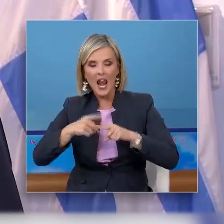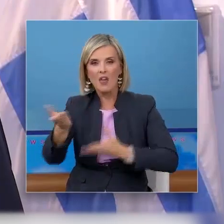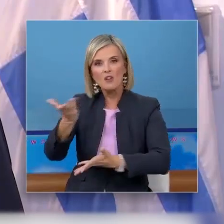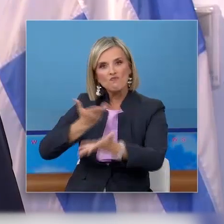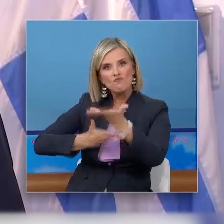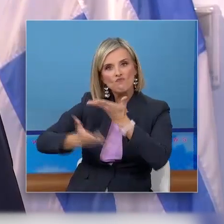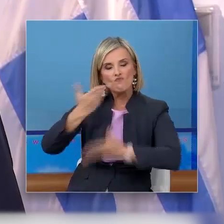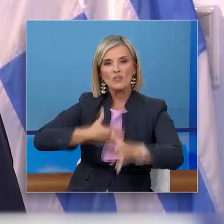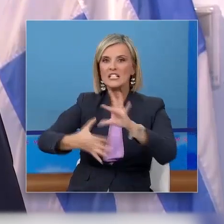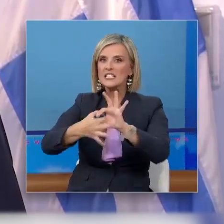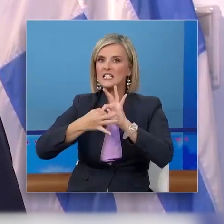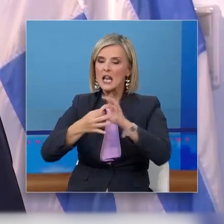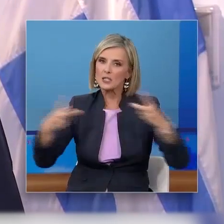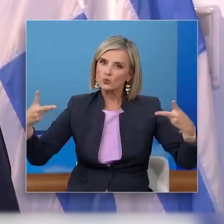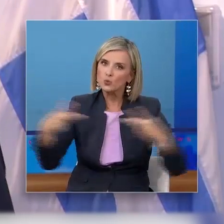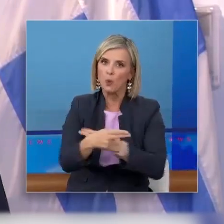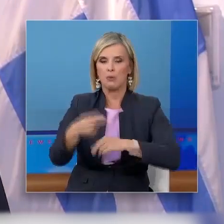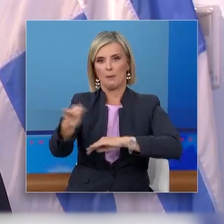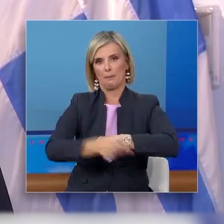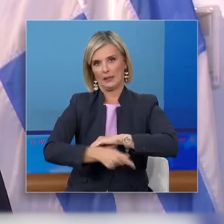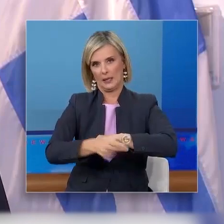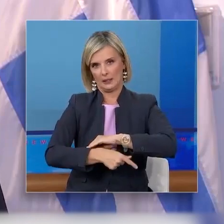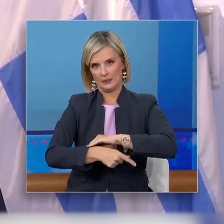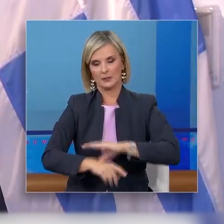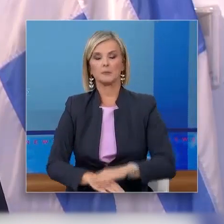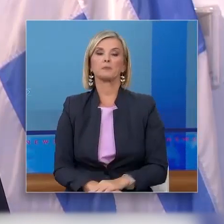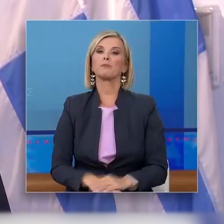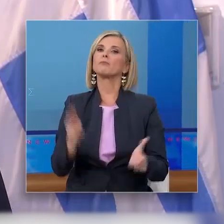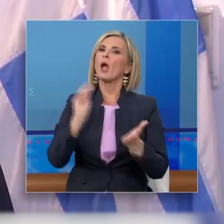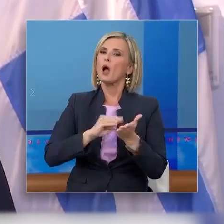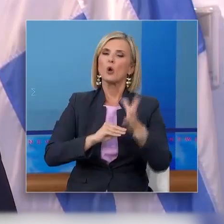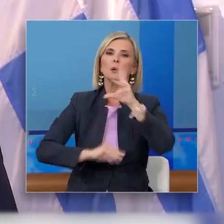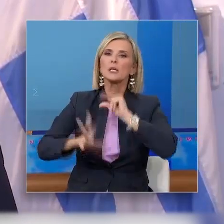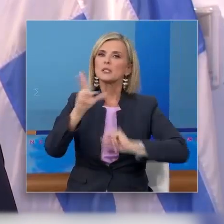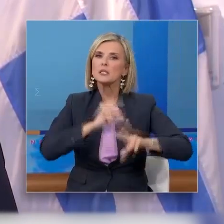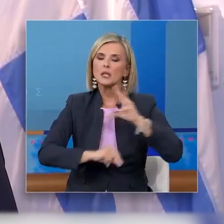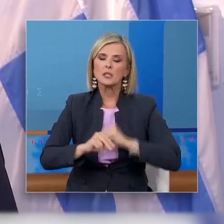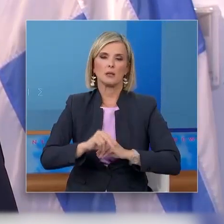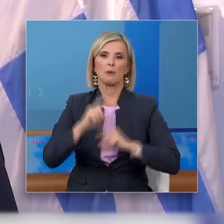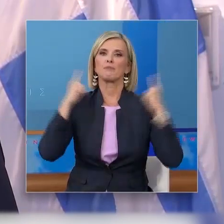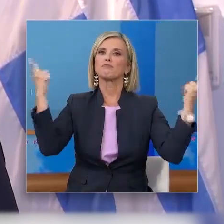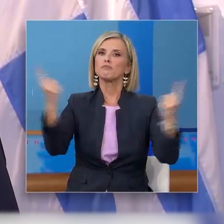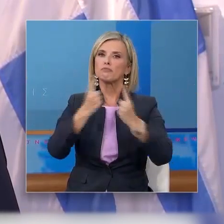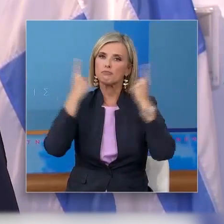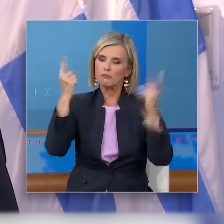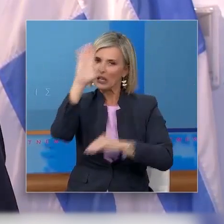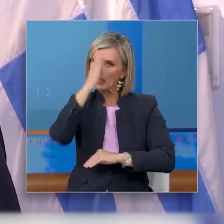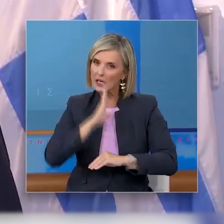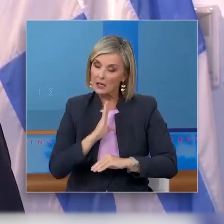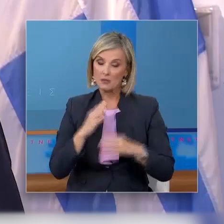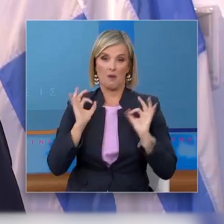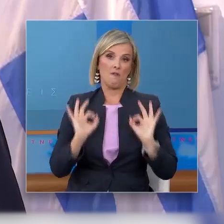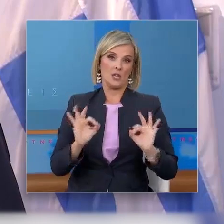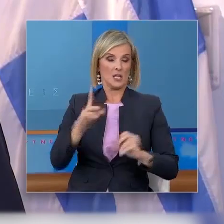μεταναστευτικές ροές αλλά φυσικά συζητήσαμε και τα ζητήματα της μεγάλες προκλήσεις της κλιματικής κρίσης καθώς ελλάδα και